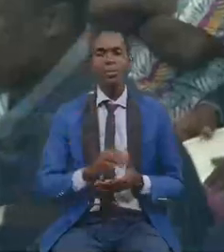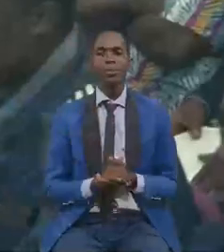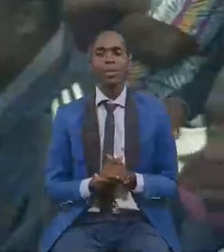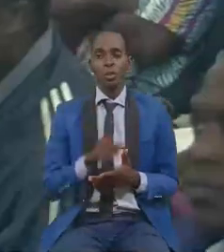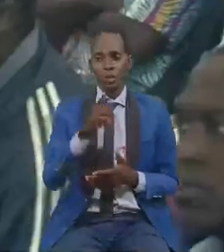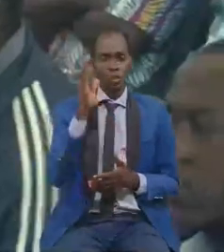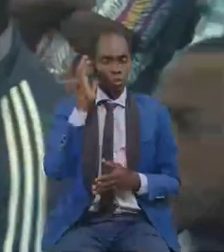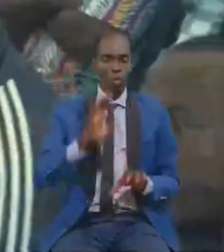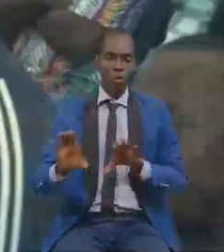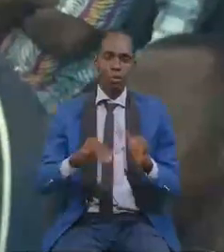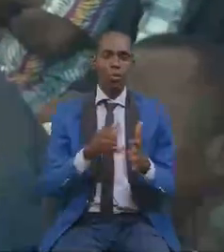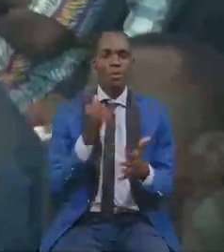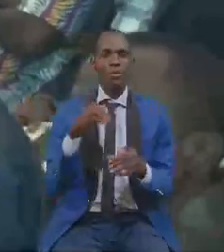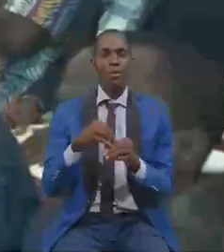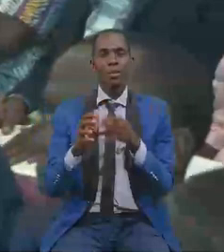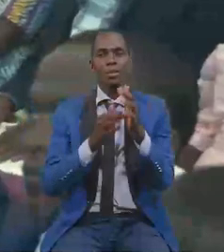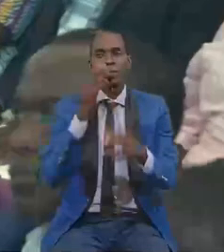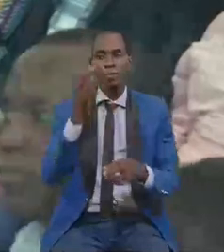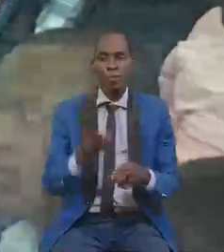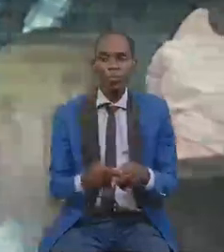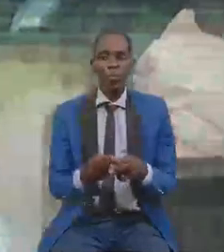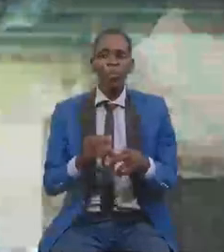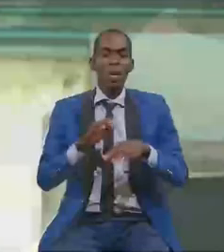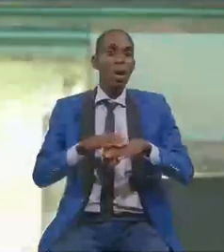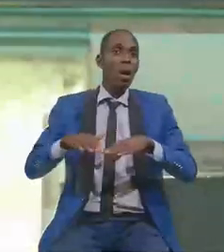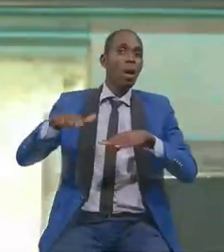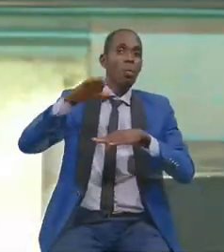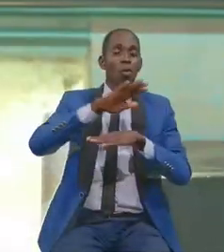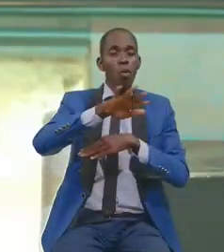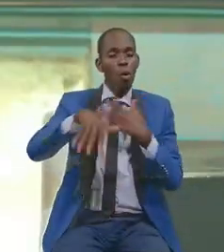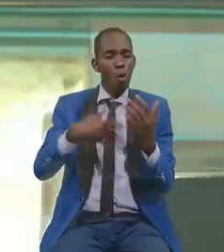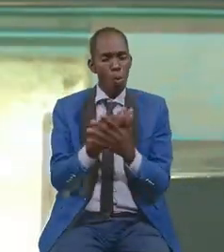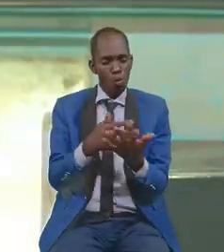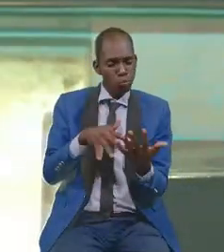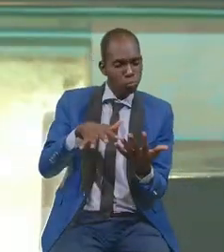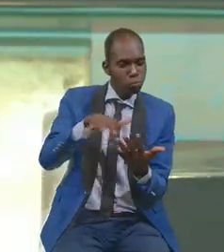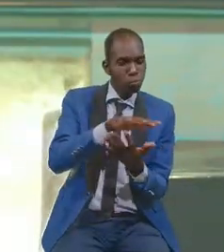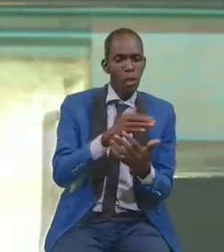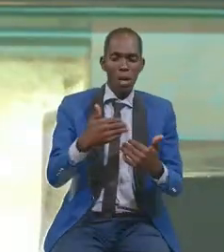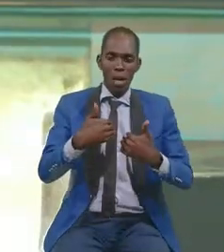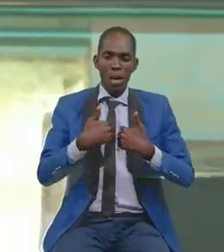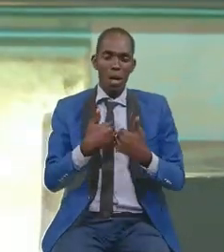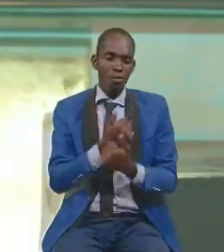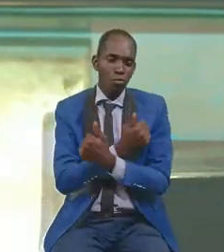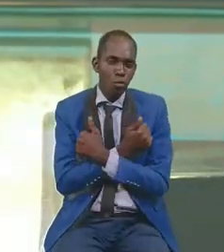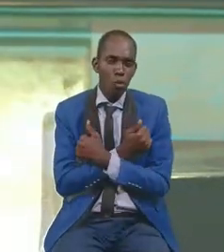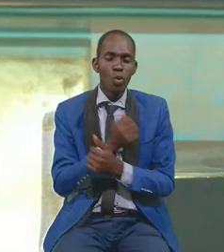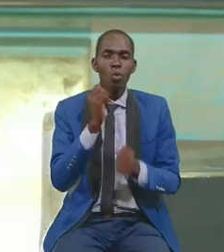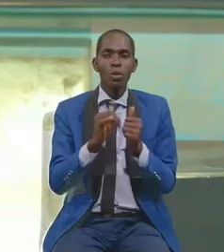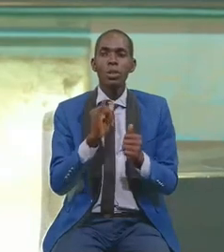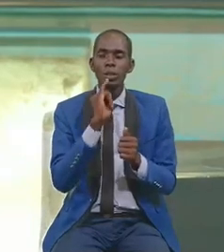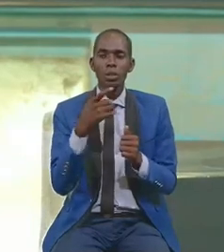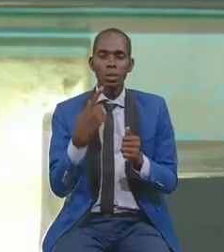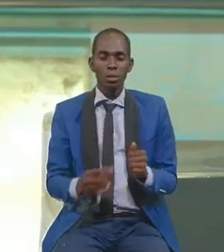nom de Jésus-Christ. Mais par-dessus toutes ces choses, revêtez-vous de la charité qui est le lien de la